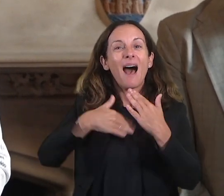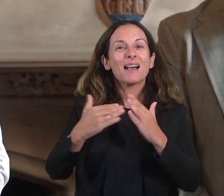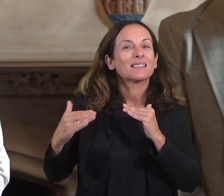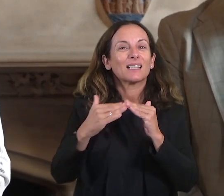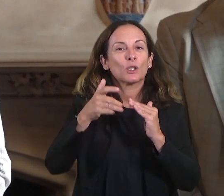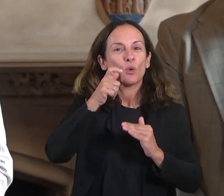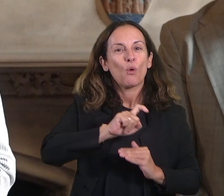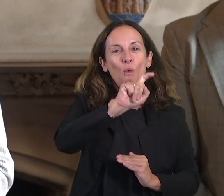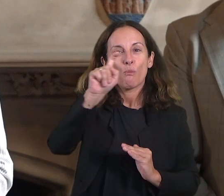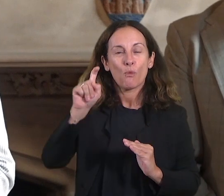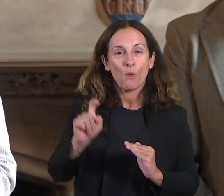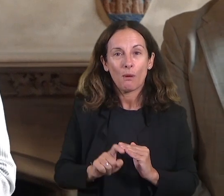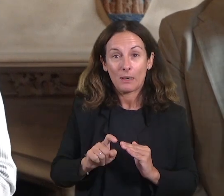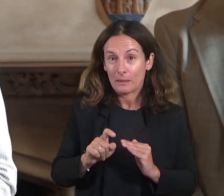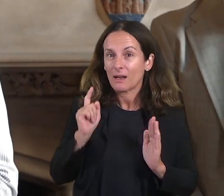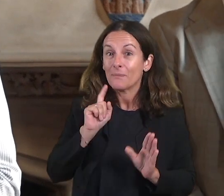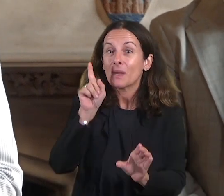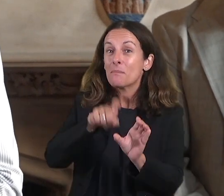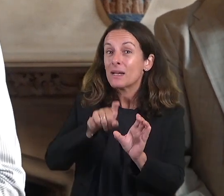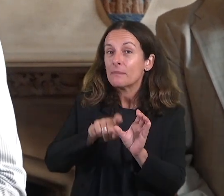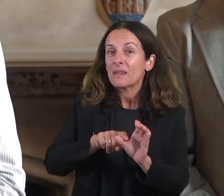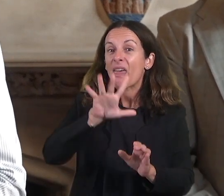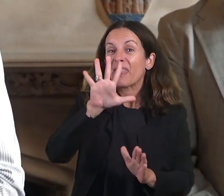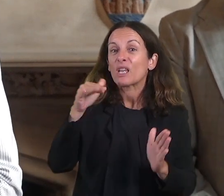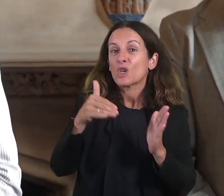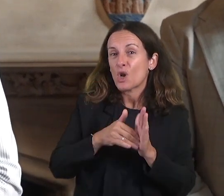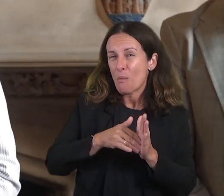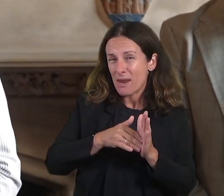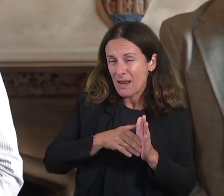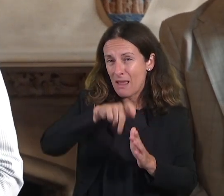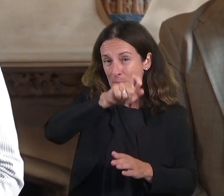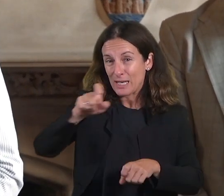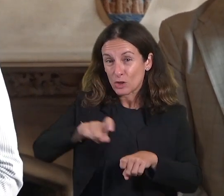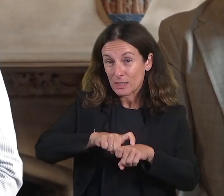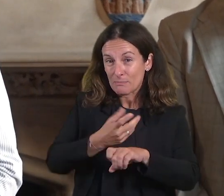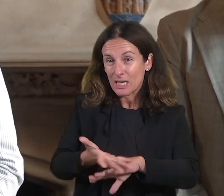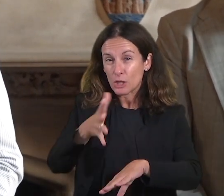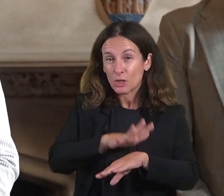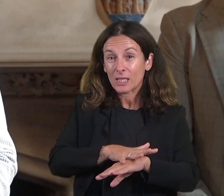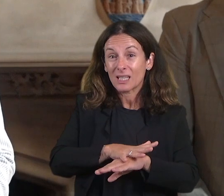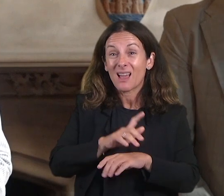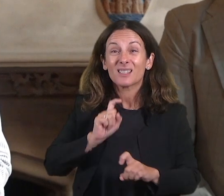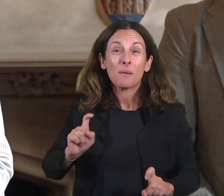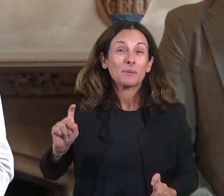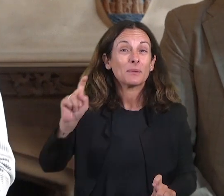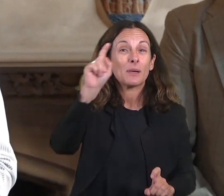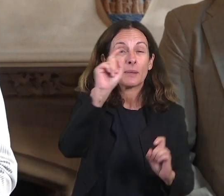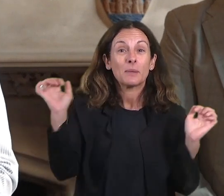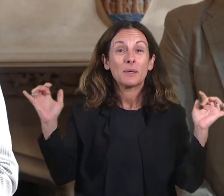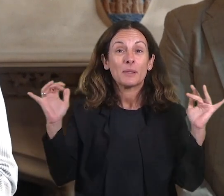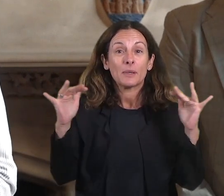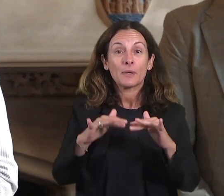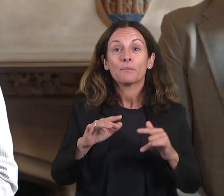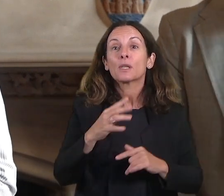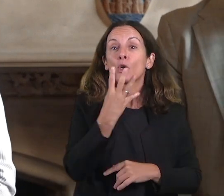què hi participaran més de 5.000 mallorquins de tots els indrets de la nostra terra, que sortiran de més